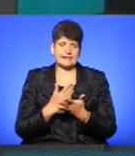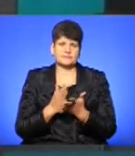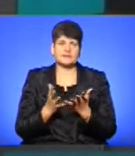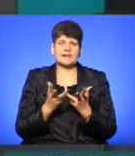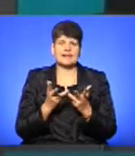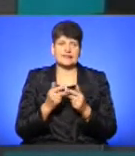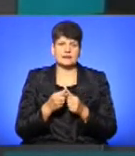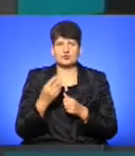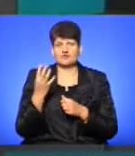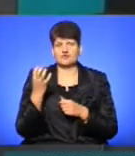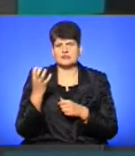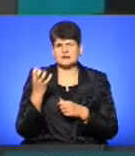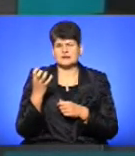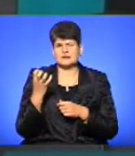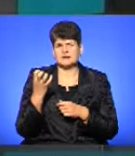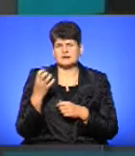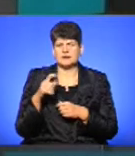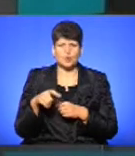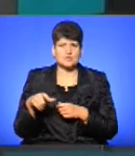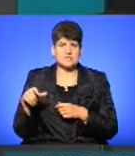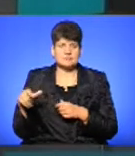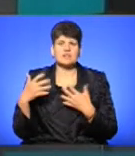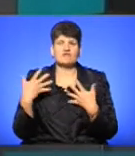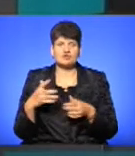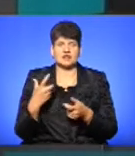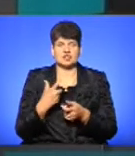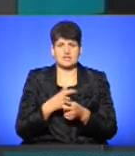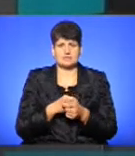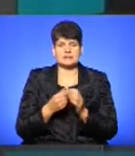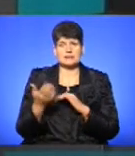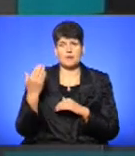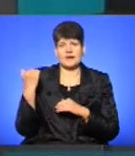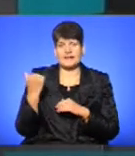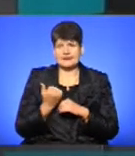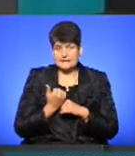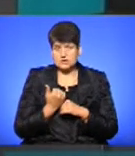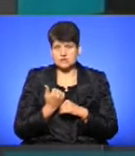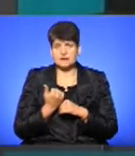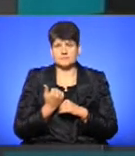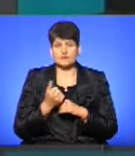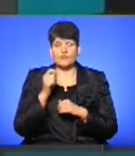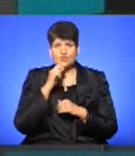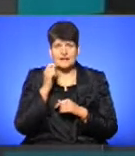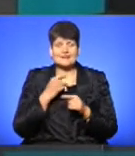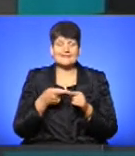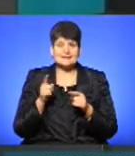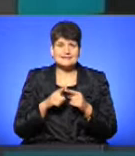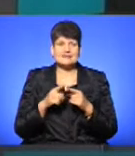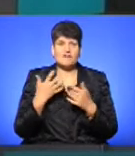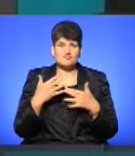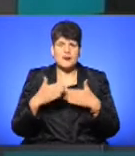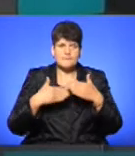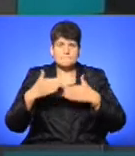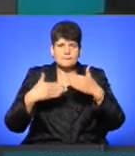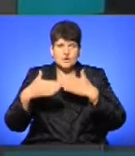кількість десь 400 близько осіб, які вже щепилися за попередній тиждень. Тобто в Україні це вже пішов процес,